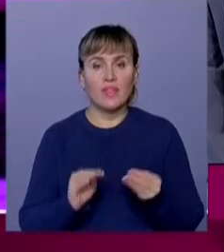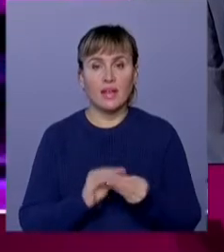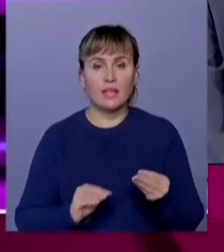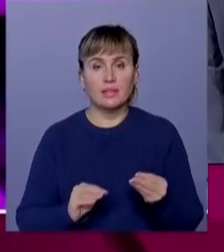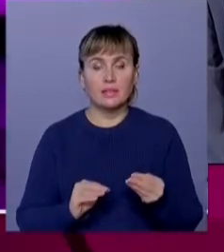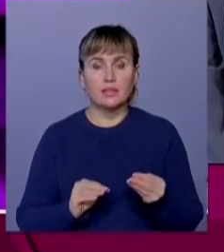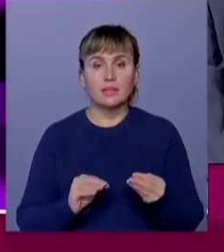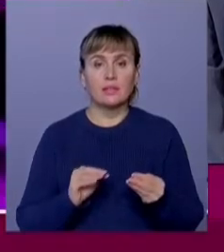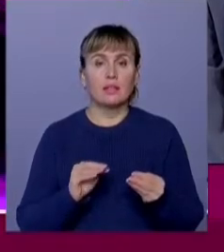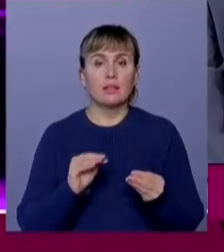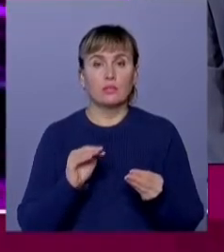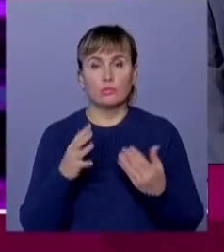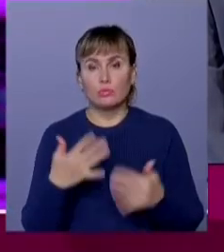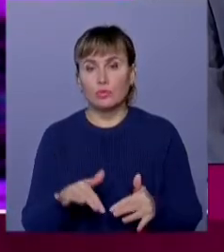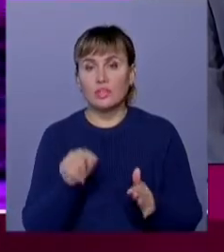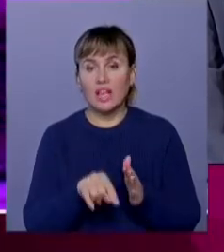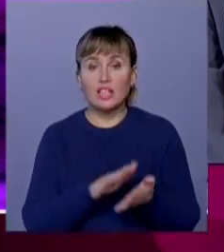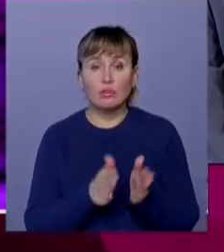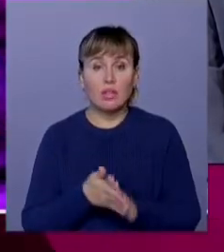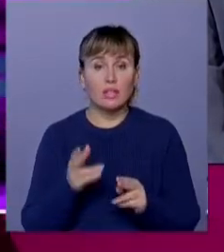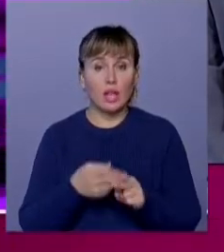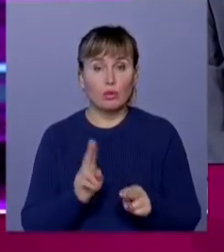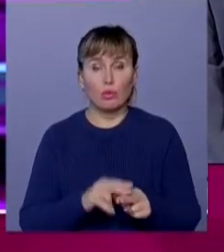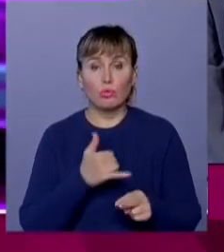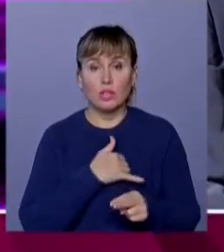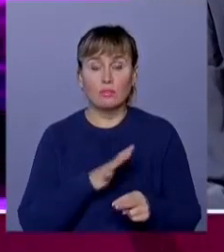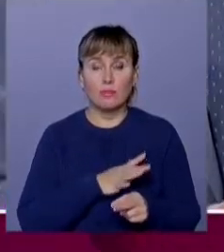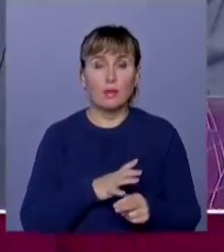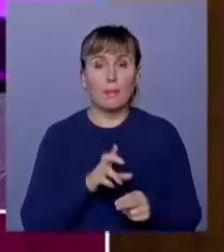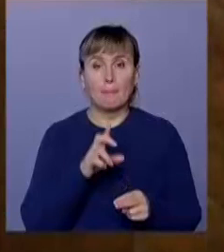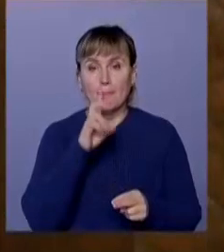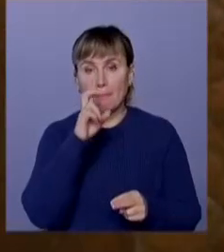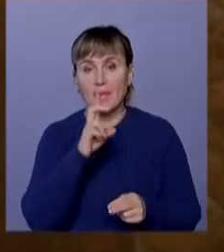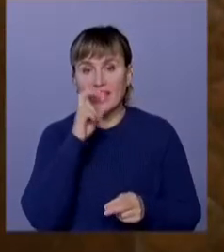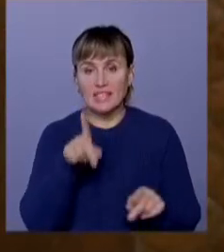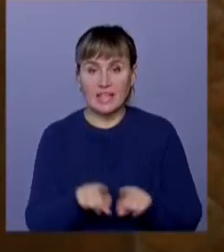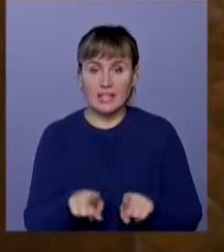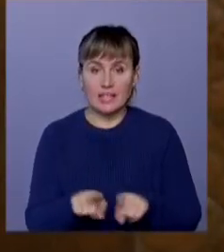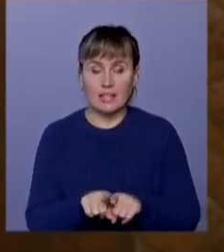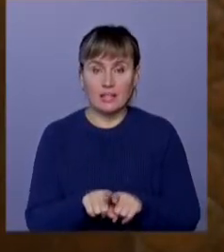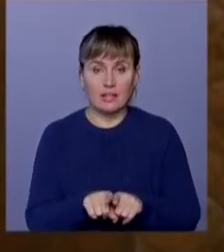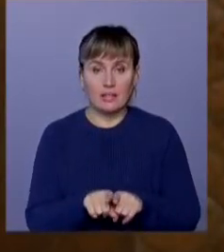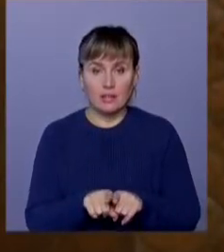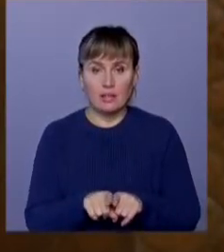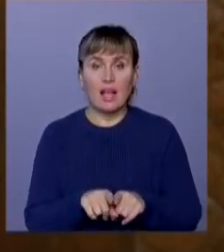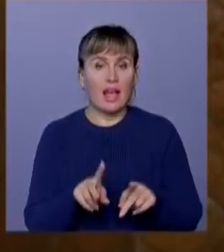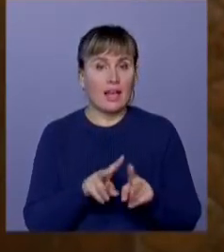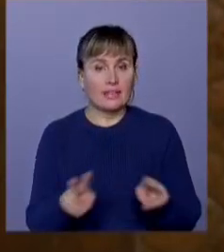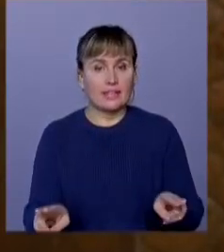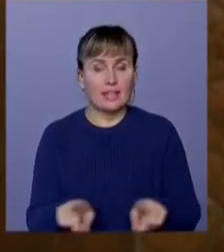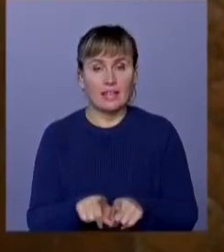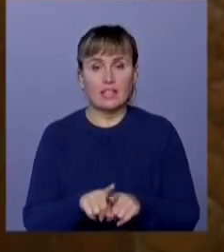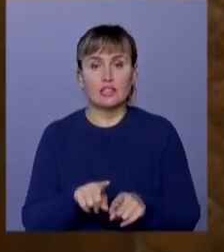ситуация с дизельным топливом повторяет ситуацию, которая у нас была с бензином. Абсолютно примерно идентично. Сначала